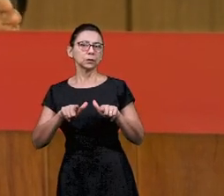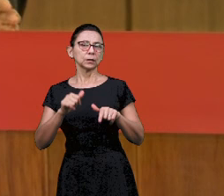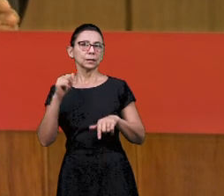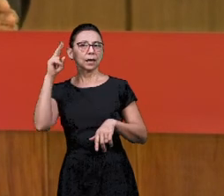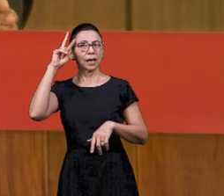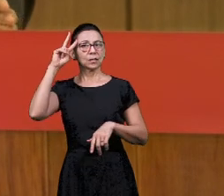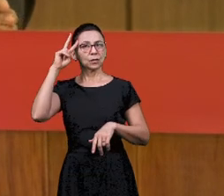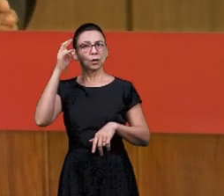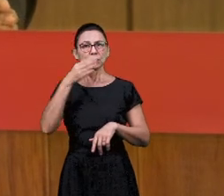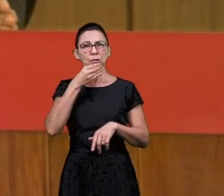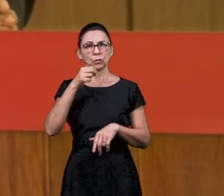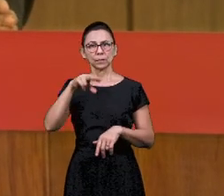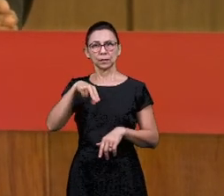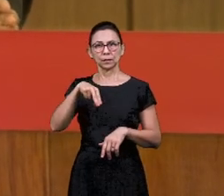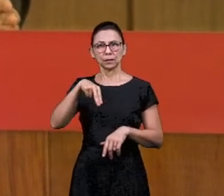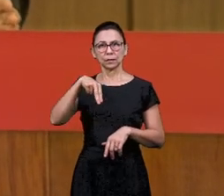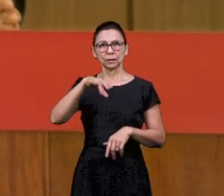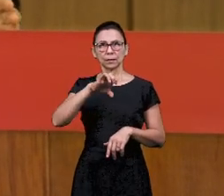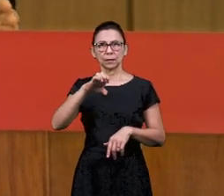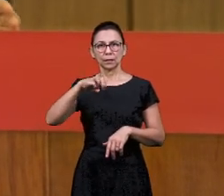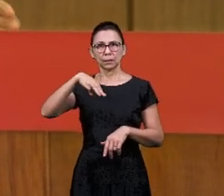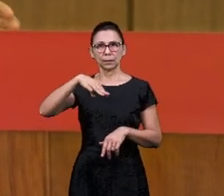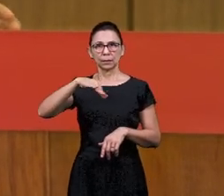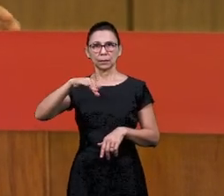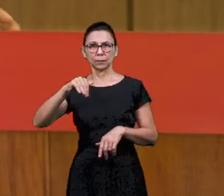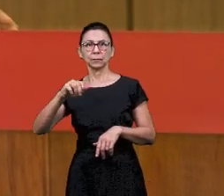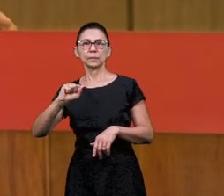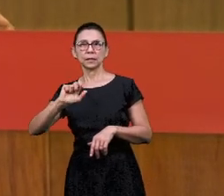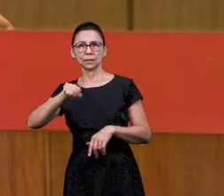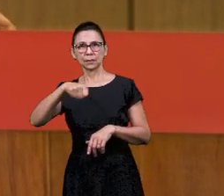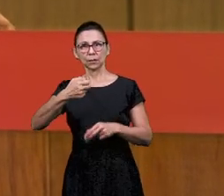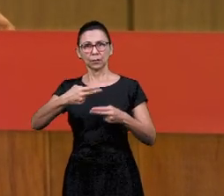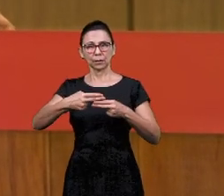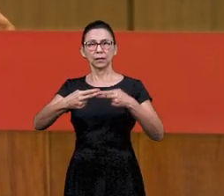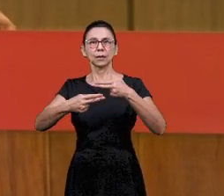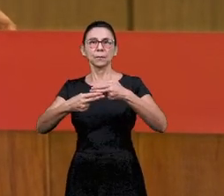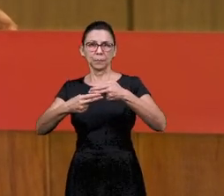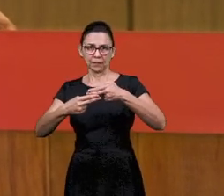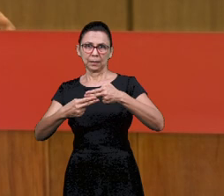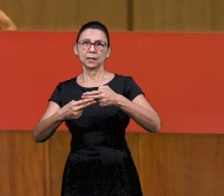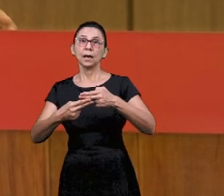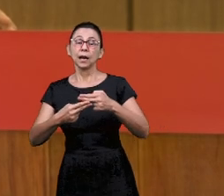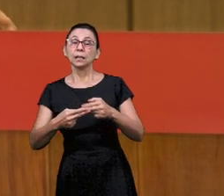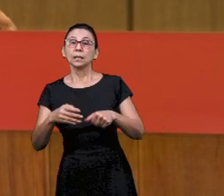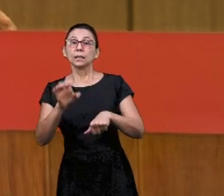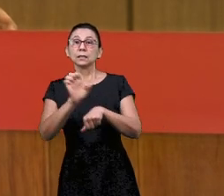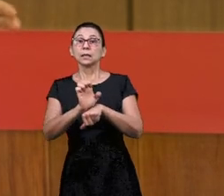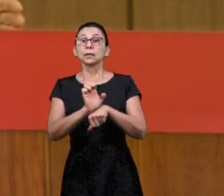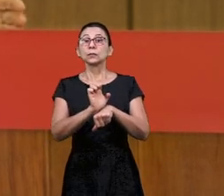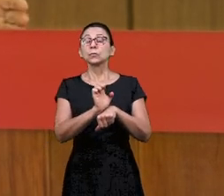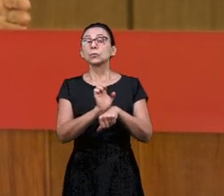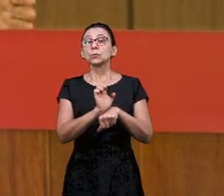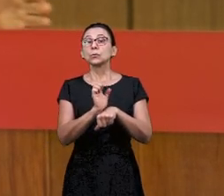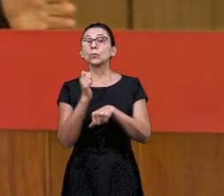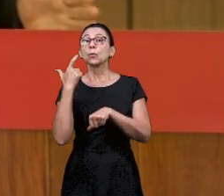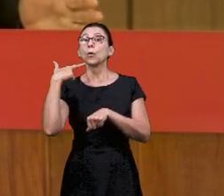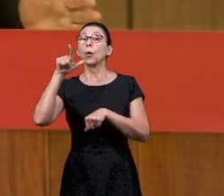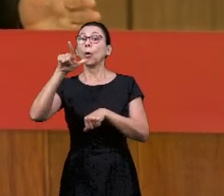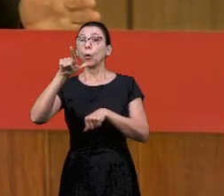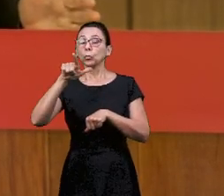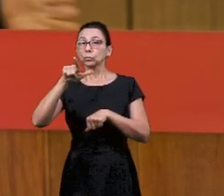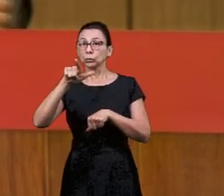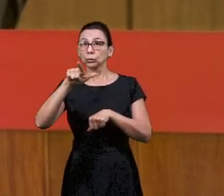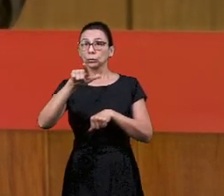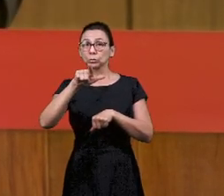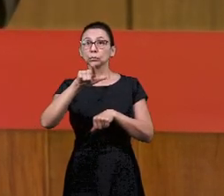Néhémie. Possiblement, je vais envoyer ce travail à d'autres États, d'autres villes, afin qu'ils